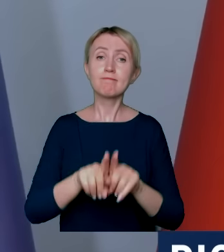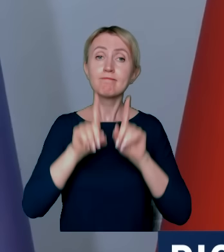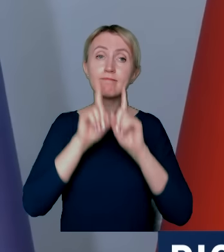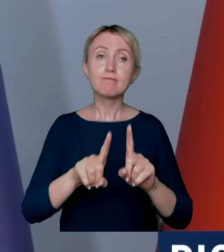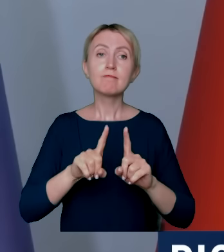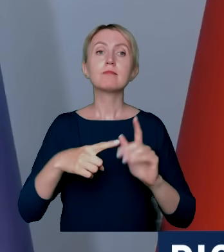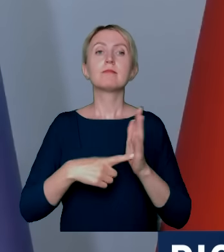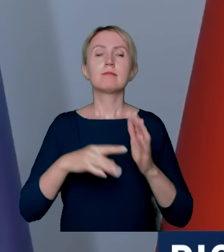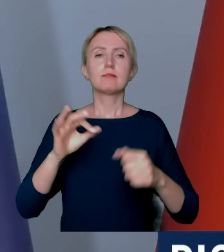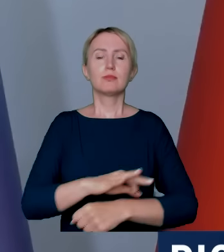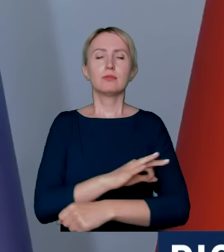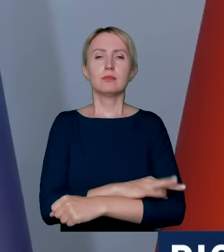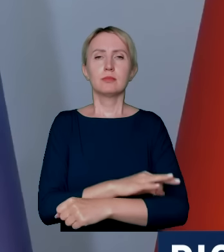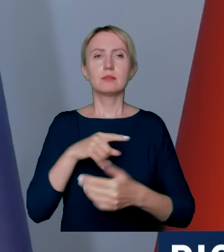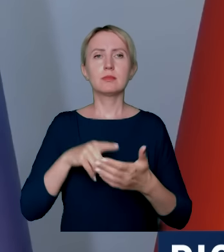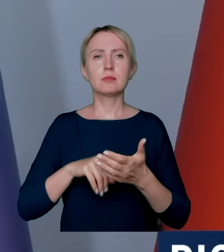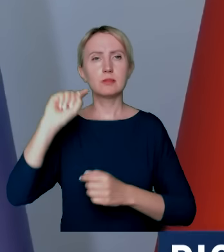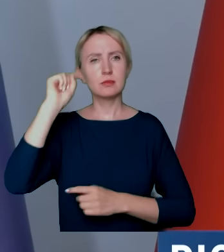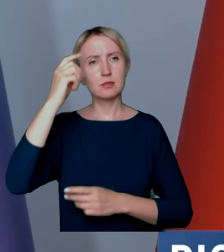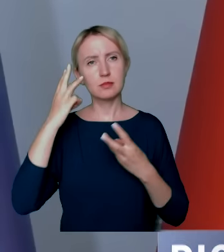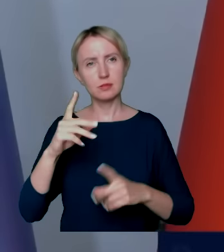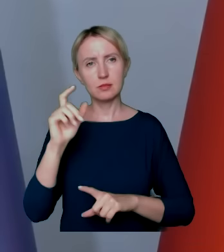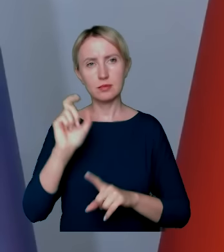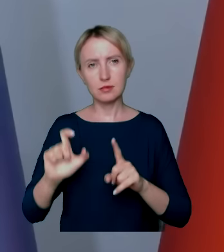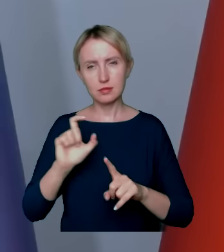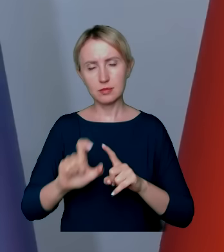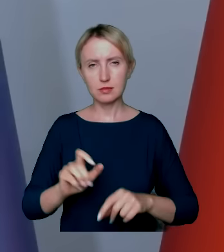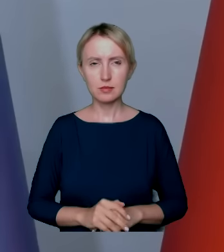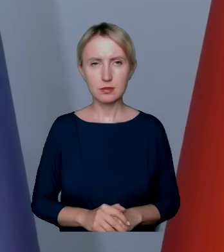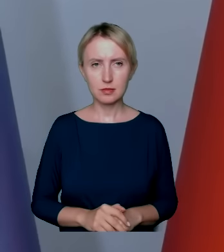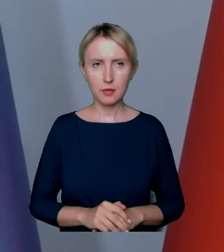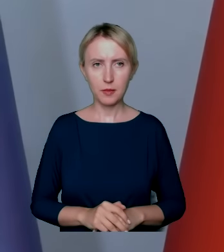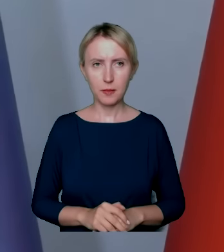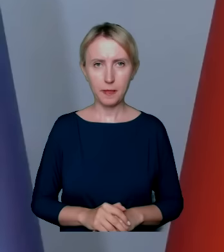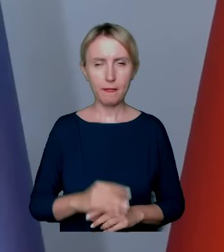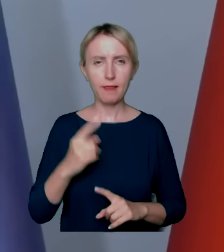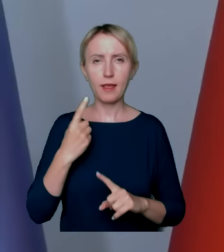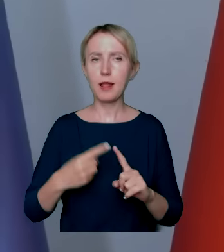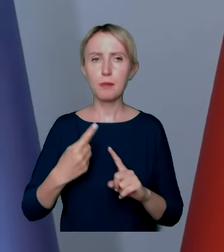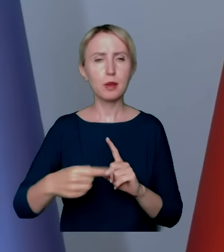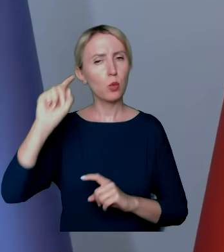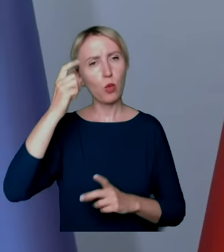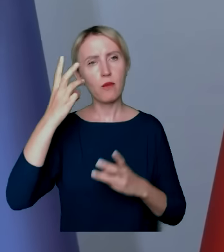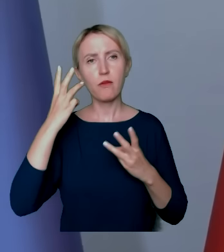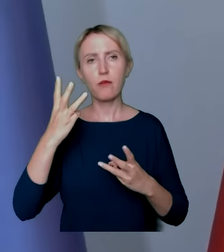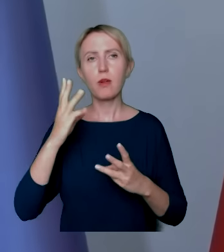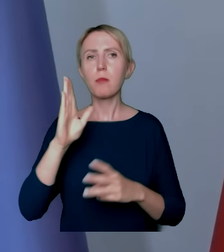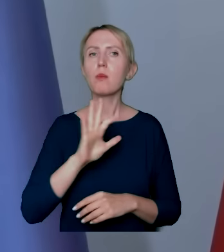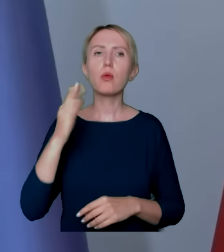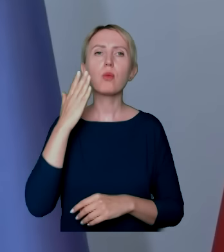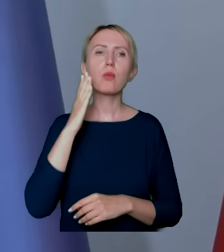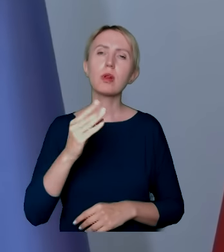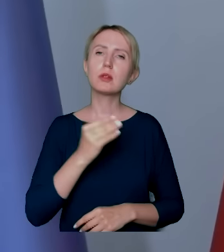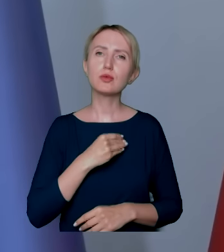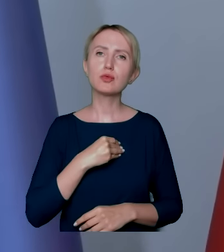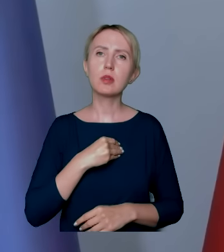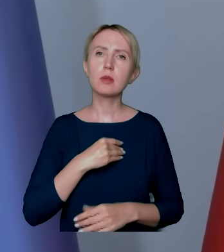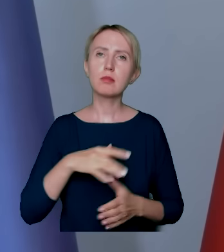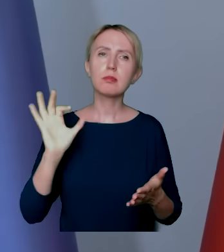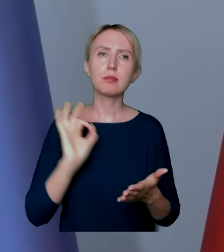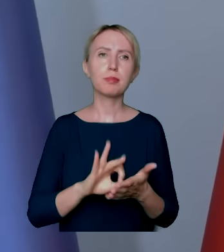jest jedno z kluczowych słów, jeden z kluczowych elementów, ponieważ bardzo rzetelnie i twardo chcemy podchodzić